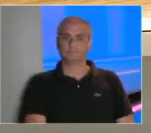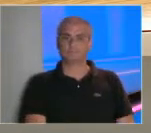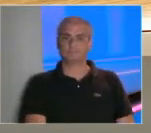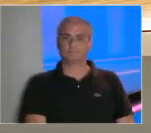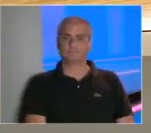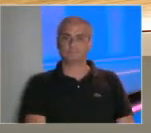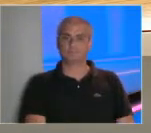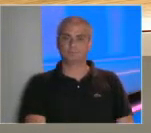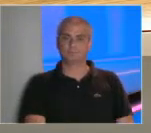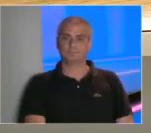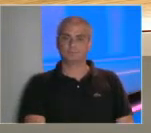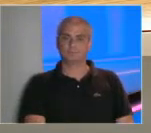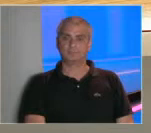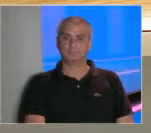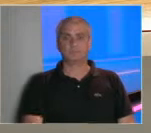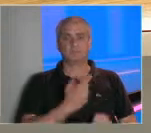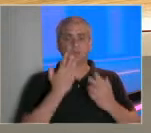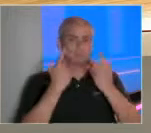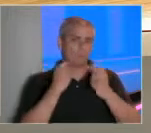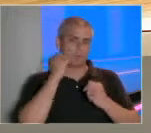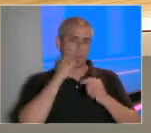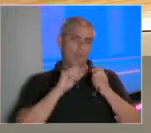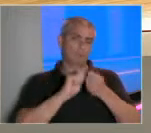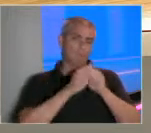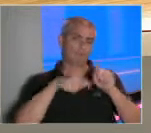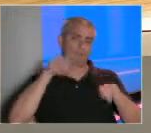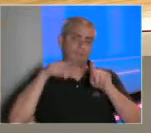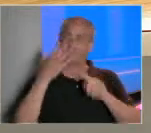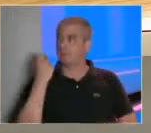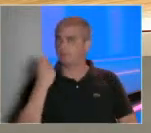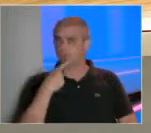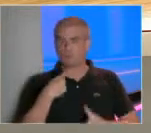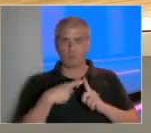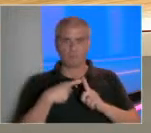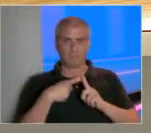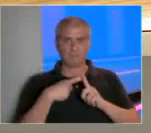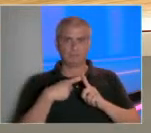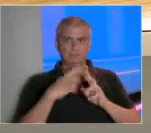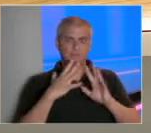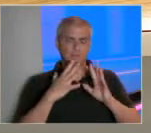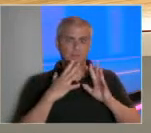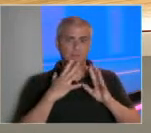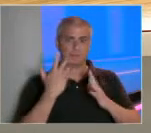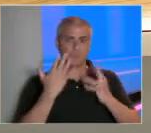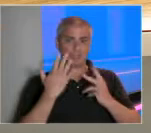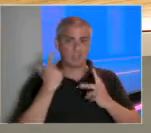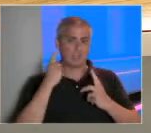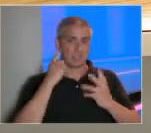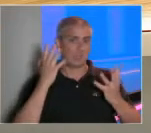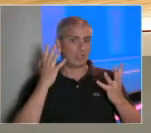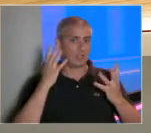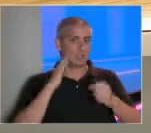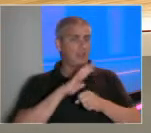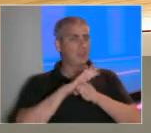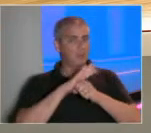מבחינת מספרים, כמובן שכל יום זה משתנה, אבל אני זוכר שלפני שבוע וחצי, ברגע שהיה לחץ